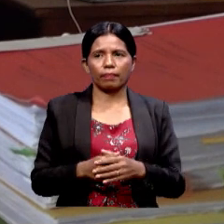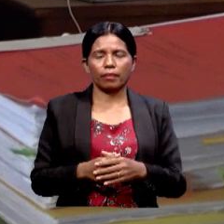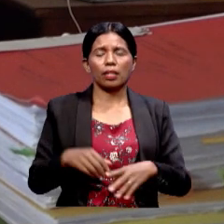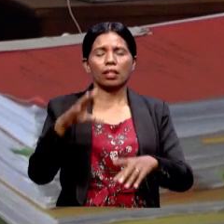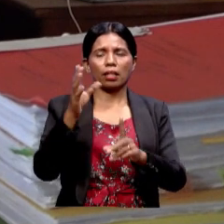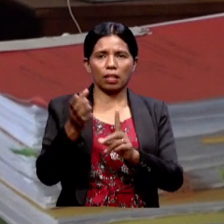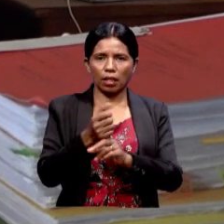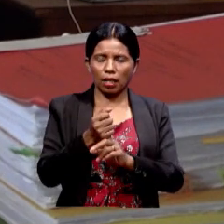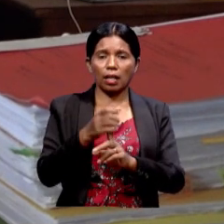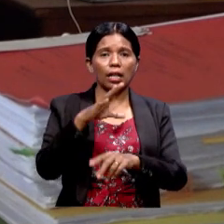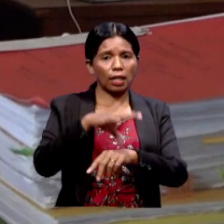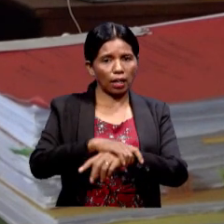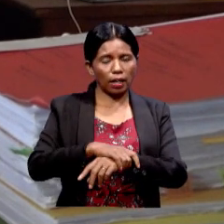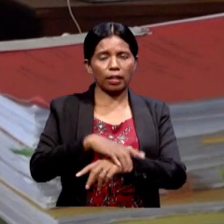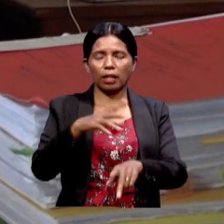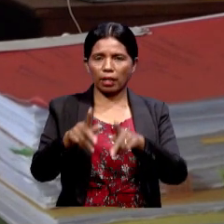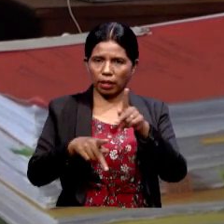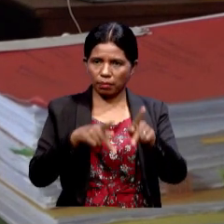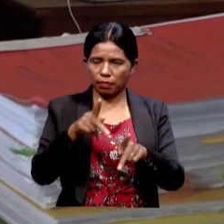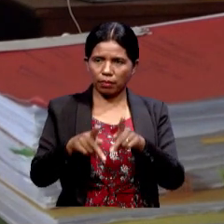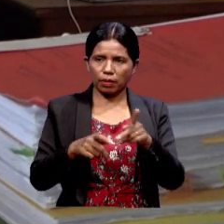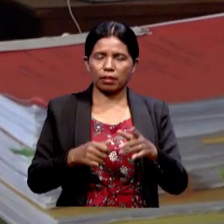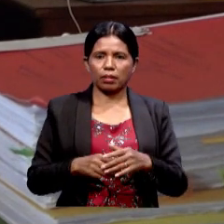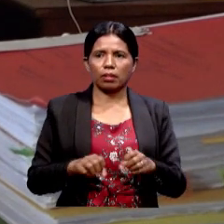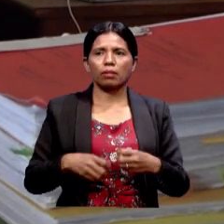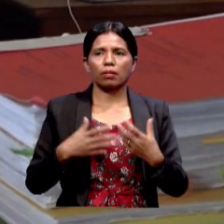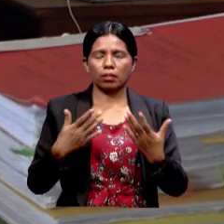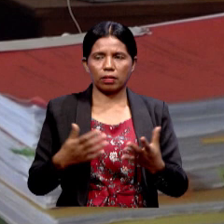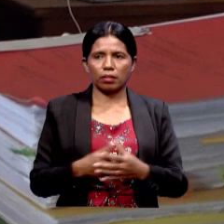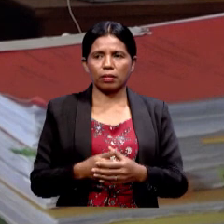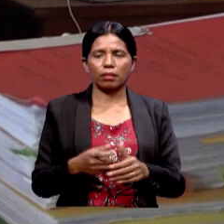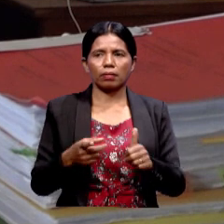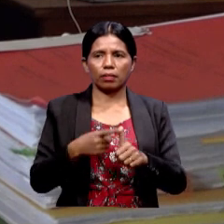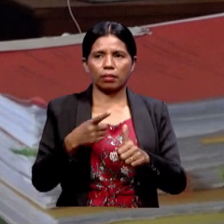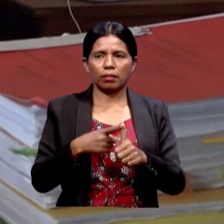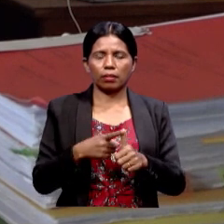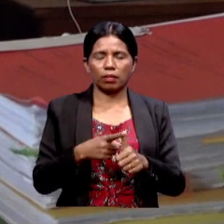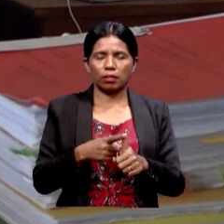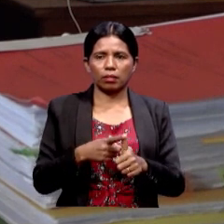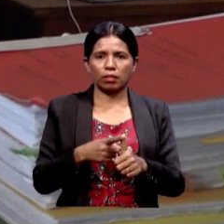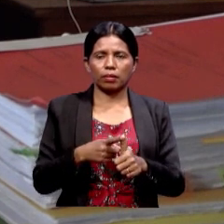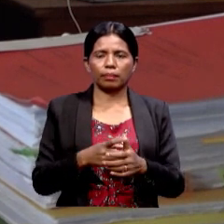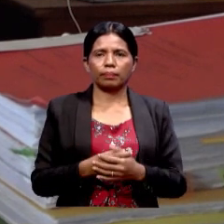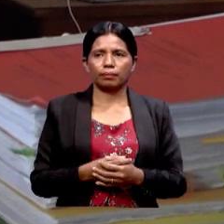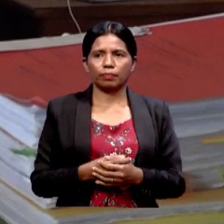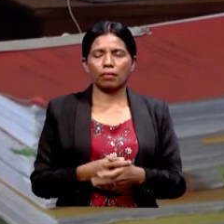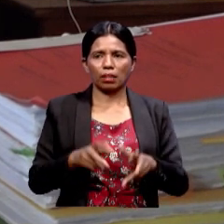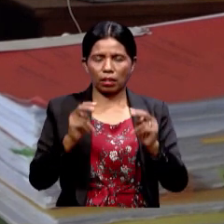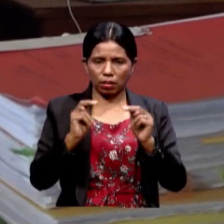KRM ya pelanggan delit ansa. Untuk tim arti usin jenis dijual itu jenis ni.